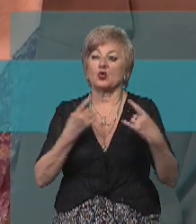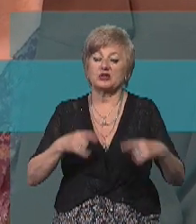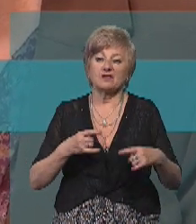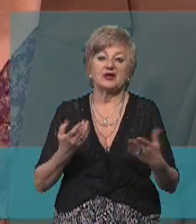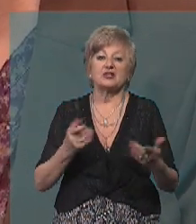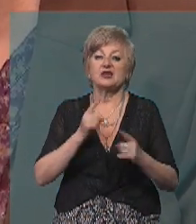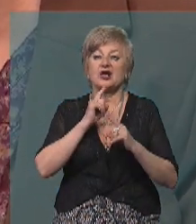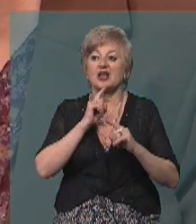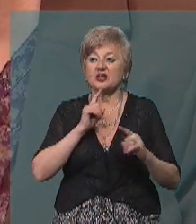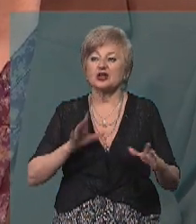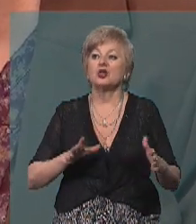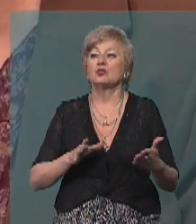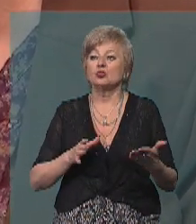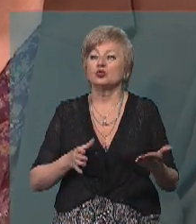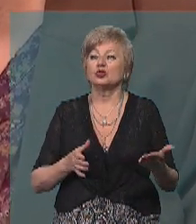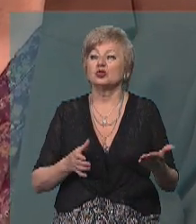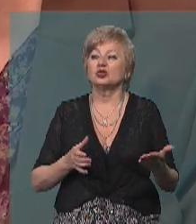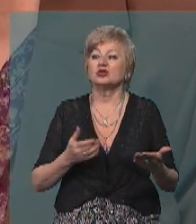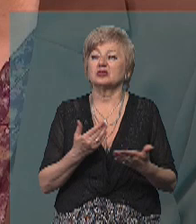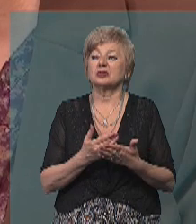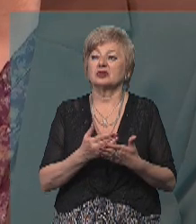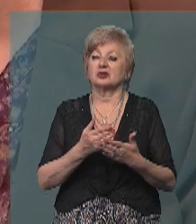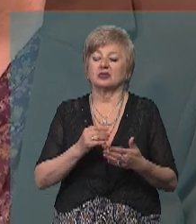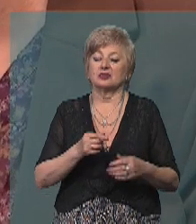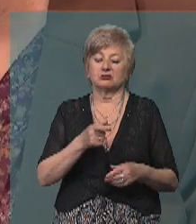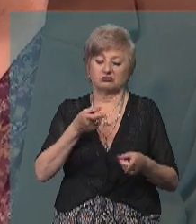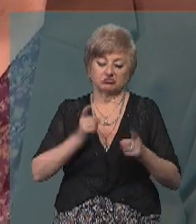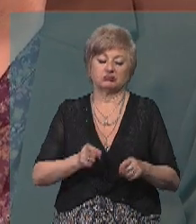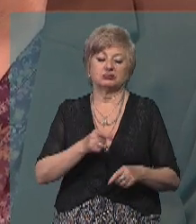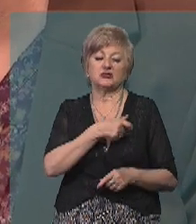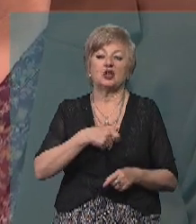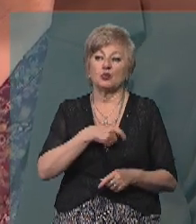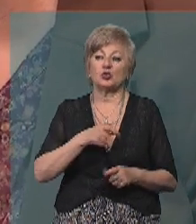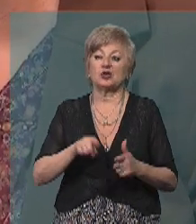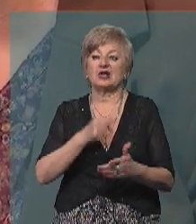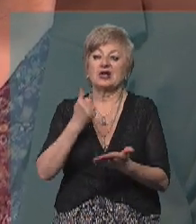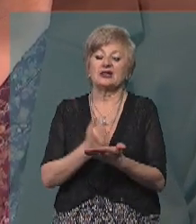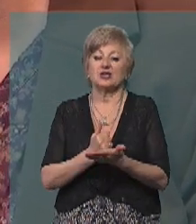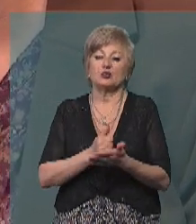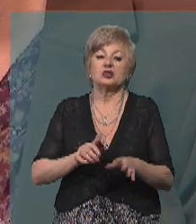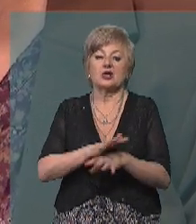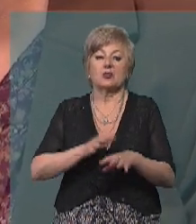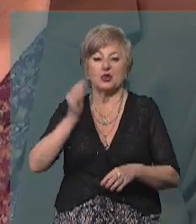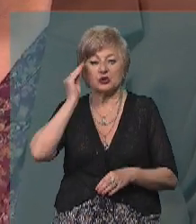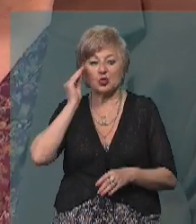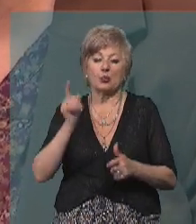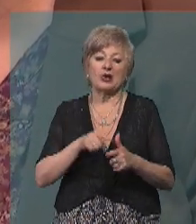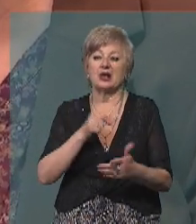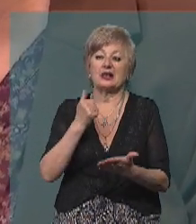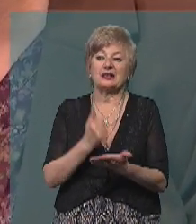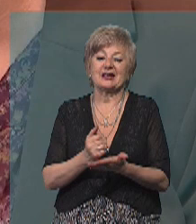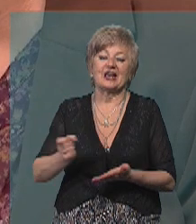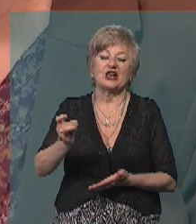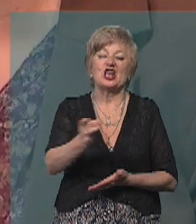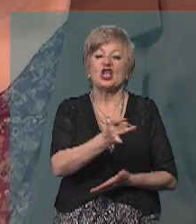не буде топ-спікерів. Серед топ-спікерів називали або чинних депутатів, або лідерів громадської думки, або лідерів